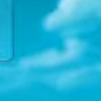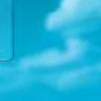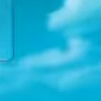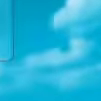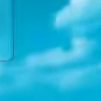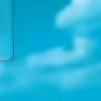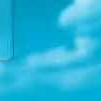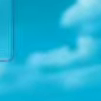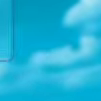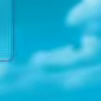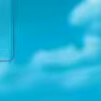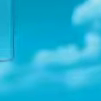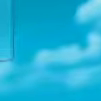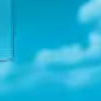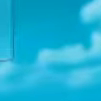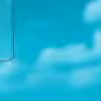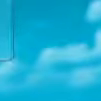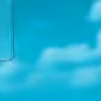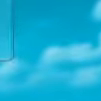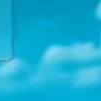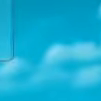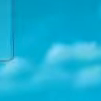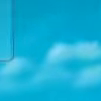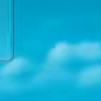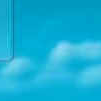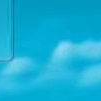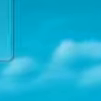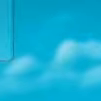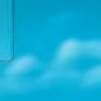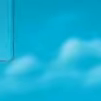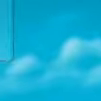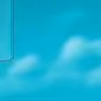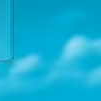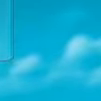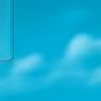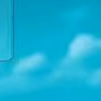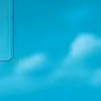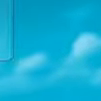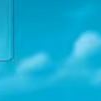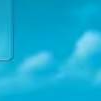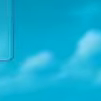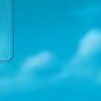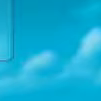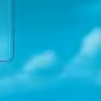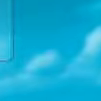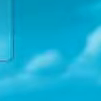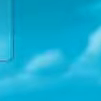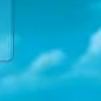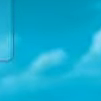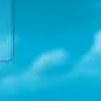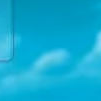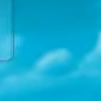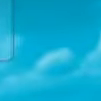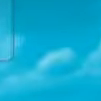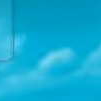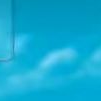Қазалда ауа температурасы күндіз 17, түнде 4 градус жылы болады. Байқоңыр қаласында күндіз 18, түнде